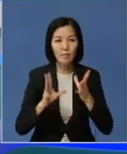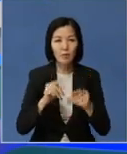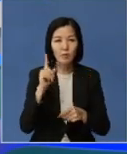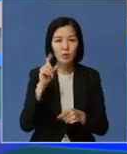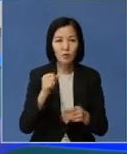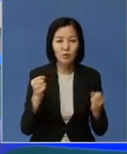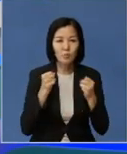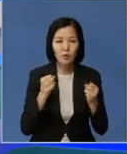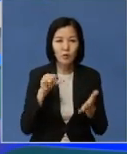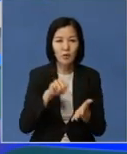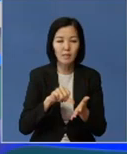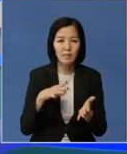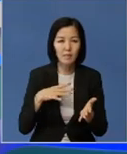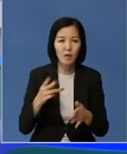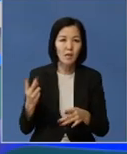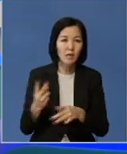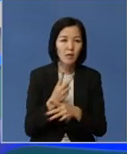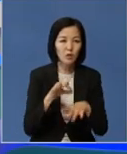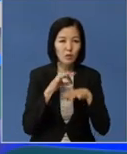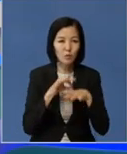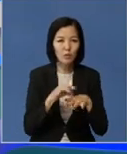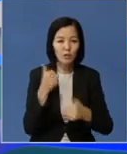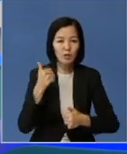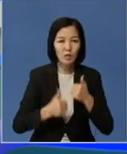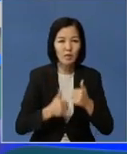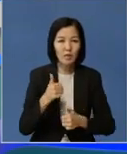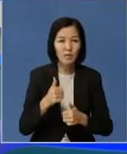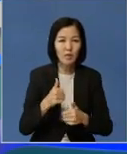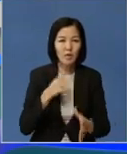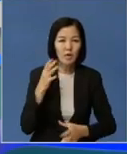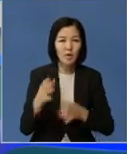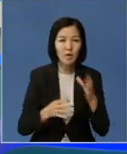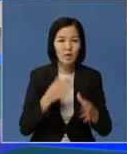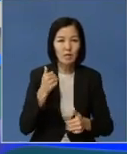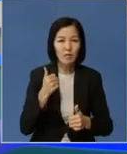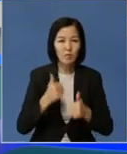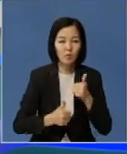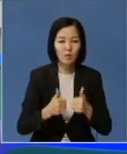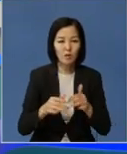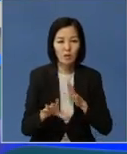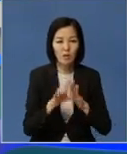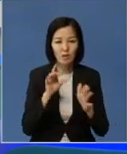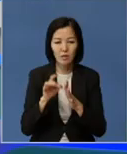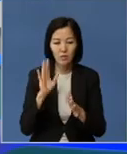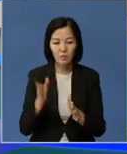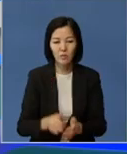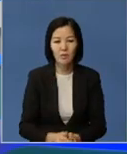адам келіп қатысты. Өңірде екінші рет ұйымдастырылған жарыс қатысушылар үшін халықаралық турнирге іріктеу болмақ.